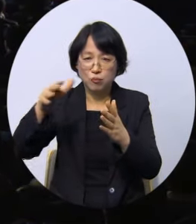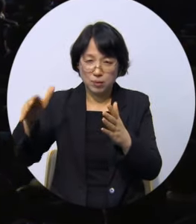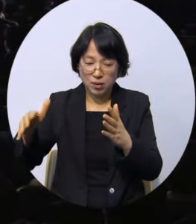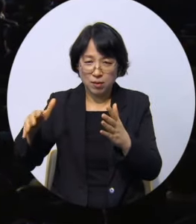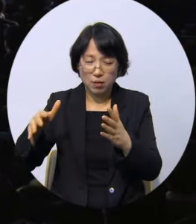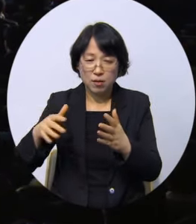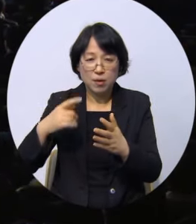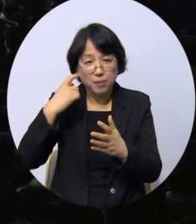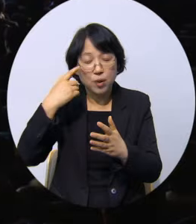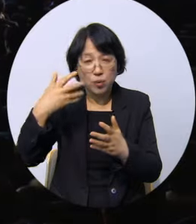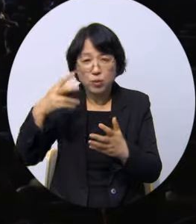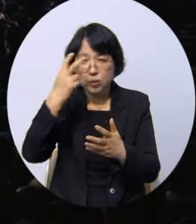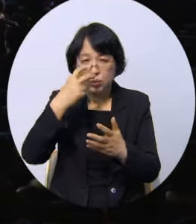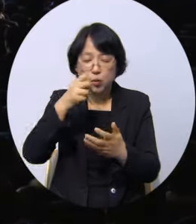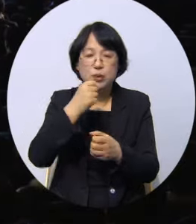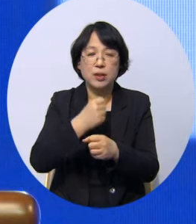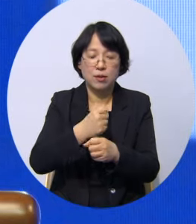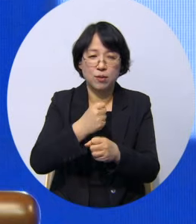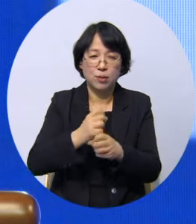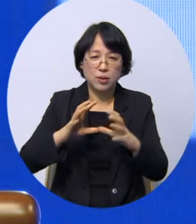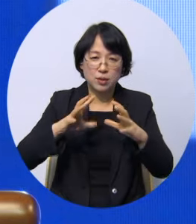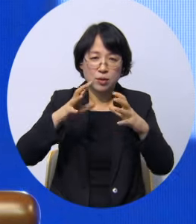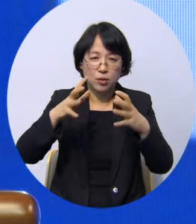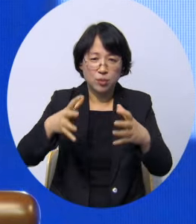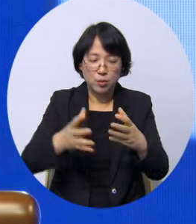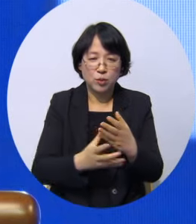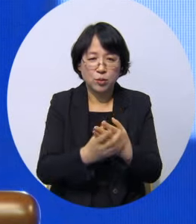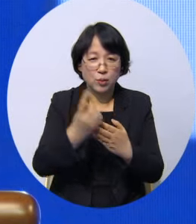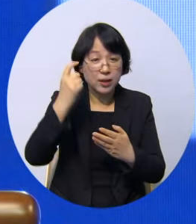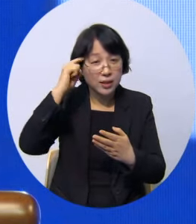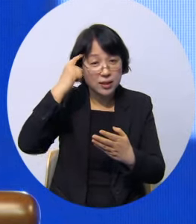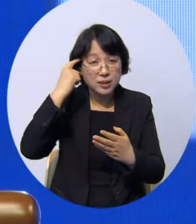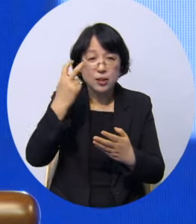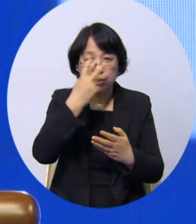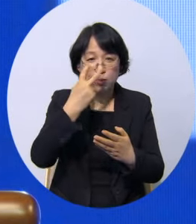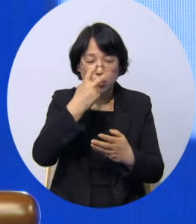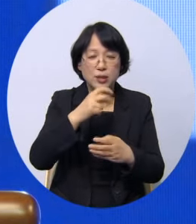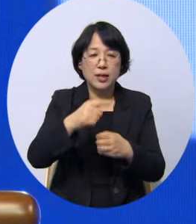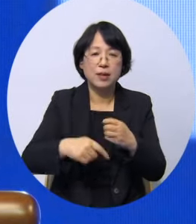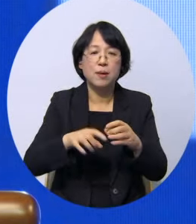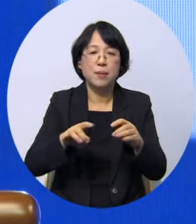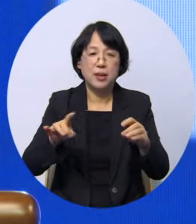글로벌 통일 인식 실태 조사도 매년 시행할 방치입니다 KTV